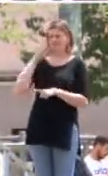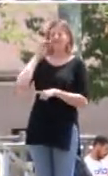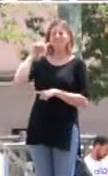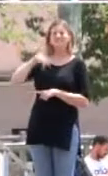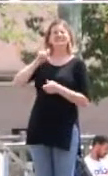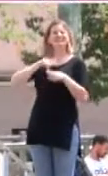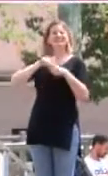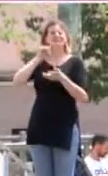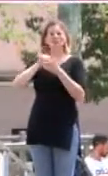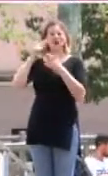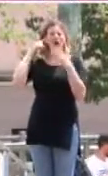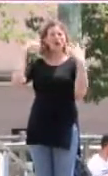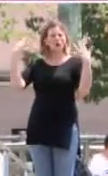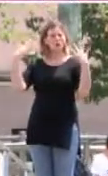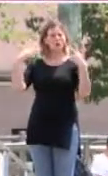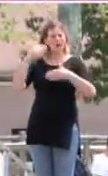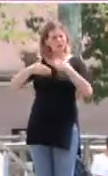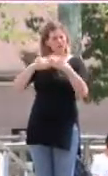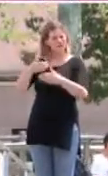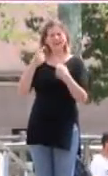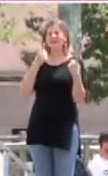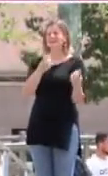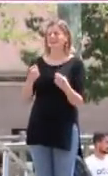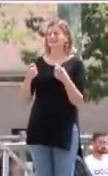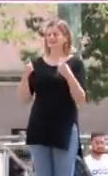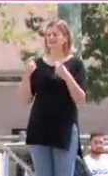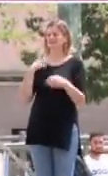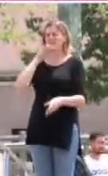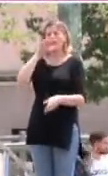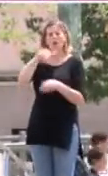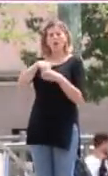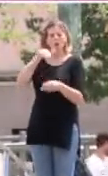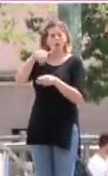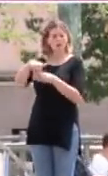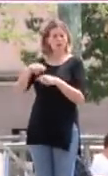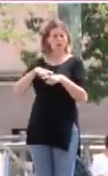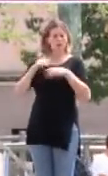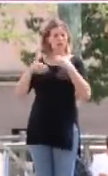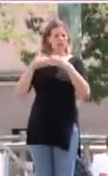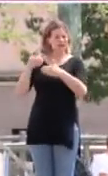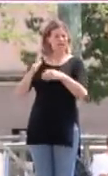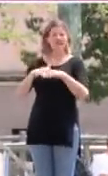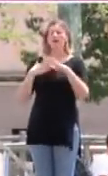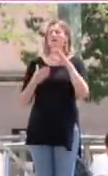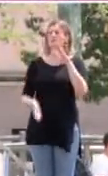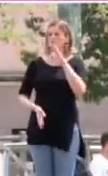i progressista, necessitem concentrar el vot progressista per poder mantenir l'alcaldia.